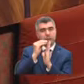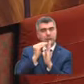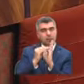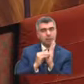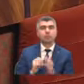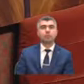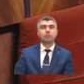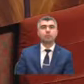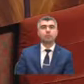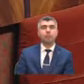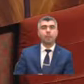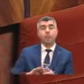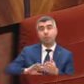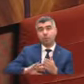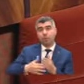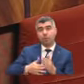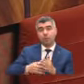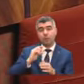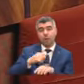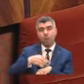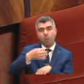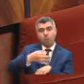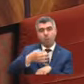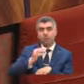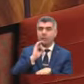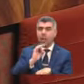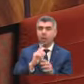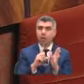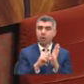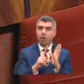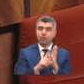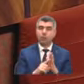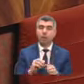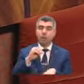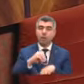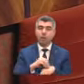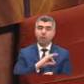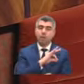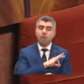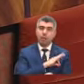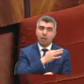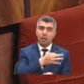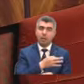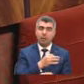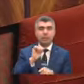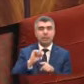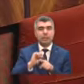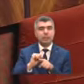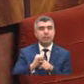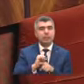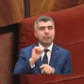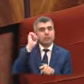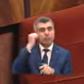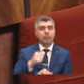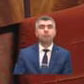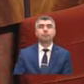حدود المداد المسموح بها، ومن جهة أخرى يستفيدون مجانا من حلقات التكوين. بخصوص